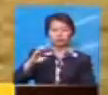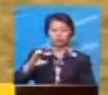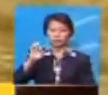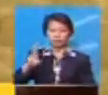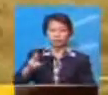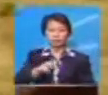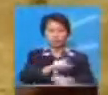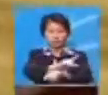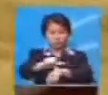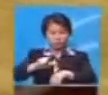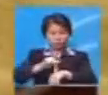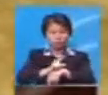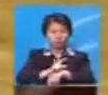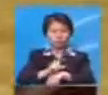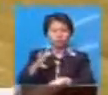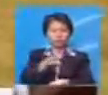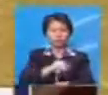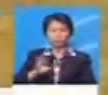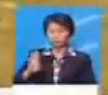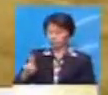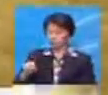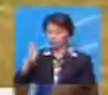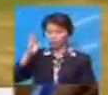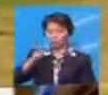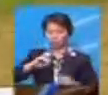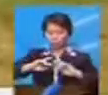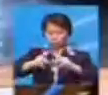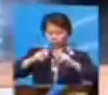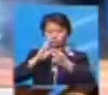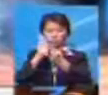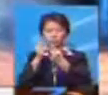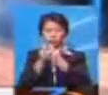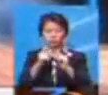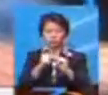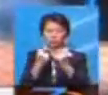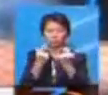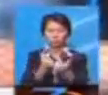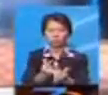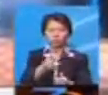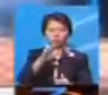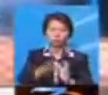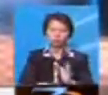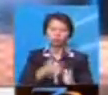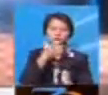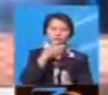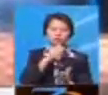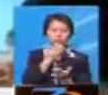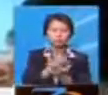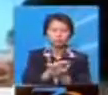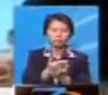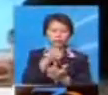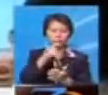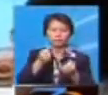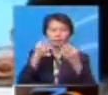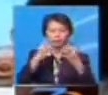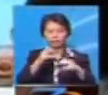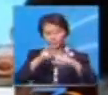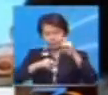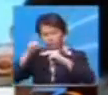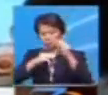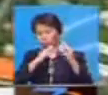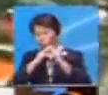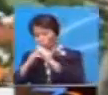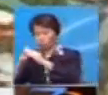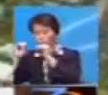land. Selain itu, BN akan mempertingkat kebajikan golongan yang kurang bernasib baik, menyediakan lebih banyak rumah mampu